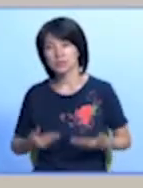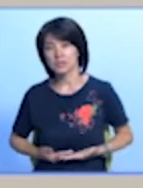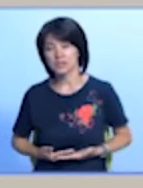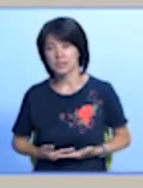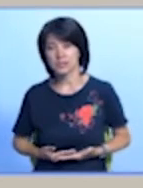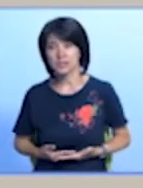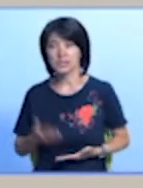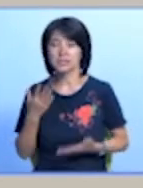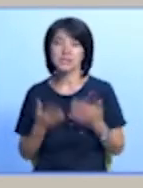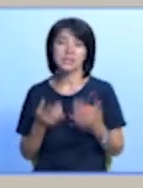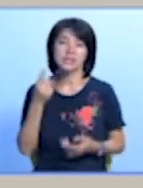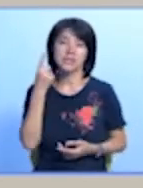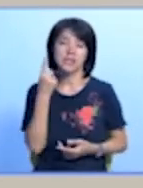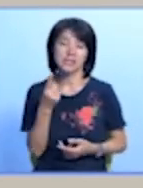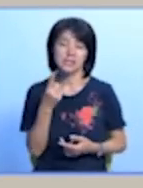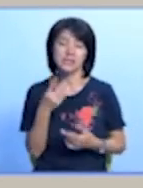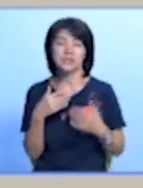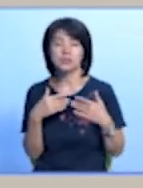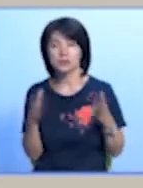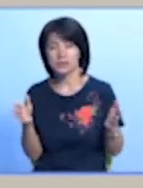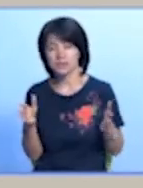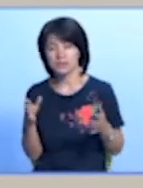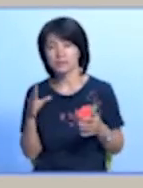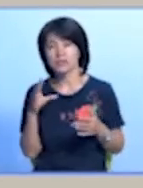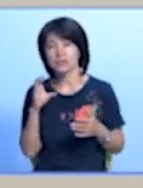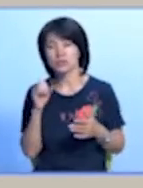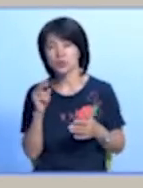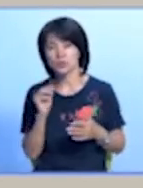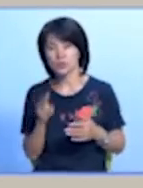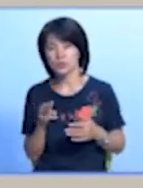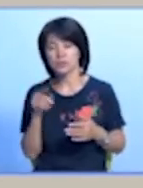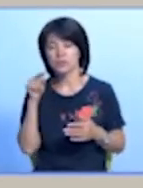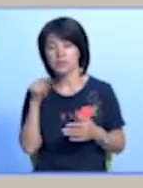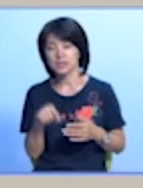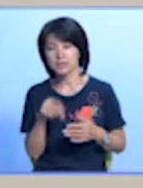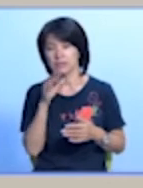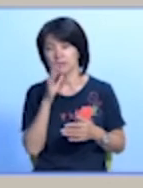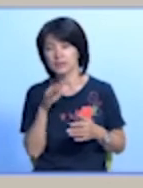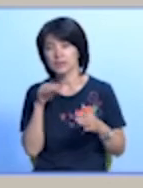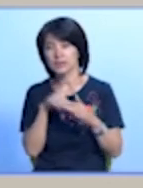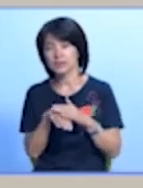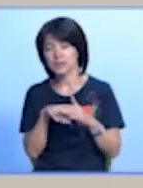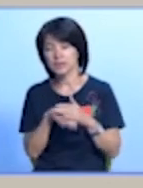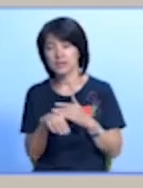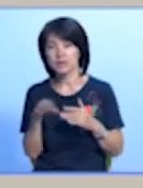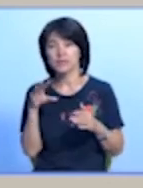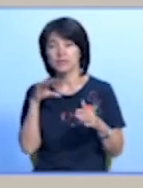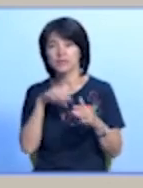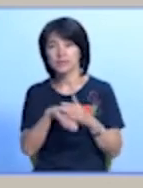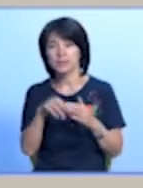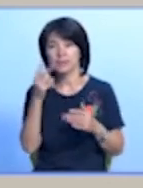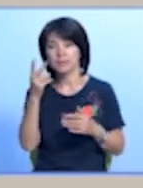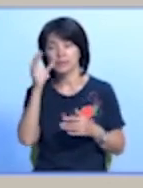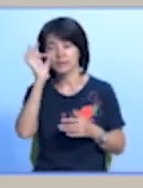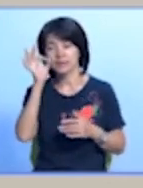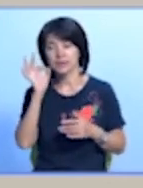если один из супругов открывает счет. За это время на накопление начисляется 2% годовых и